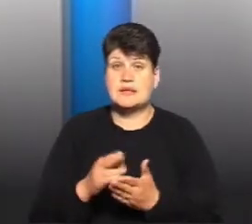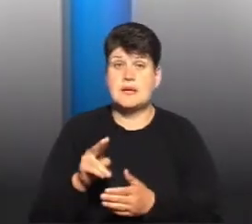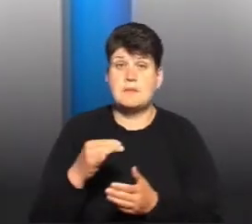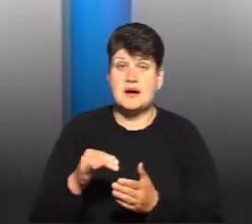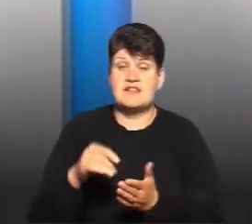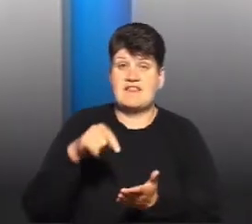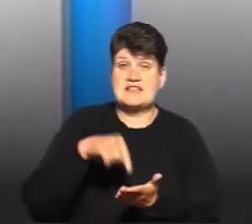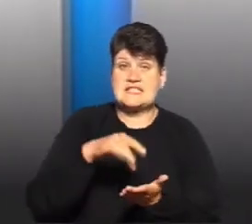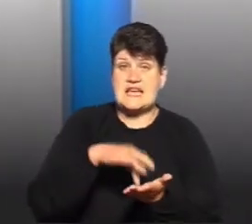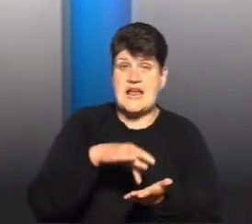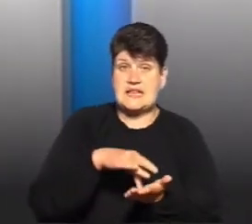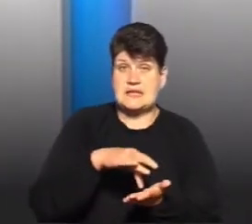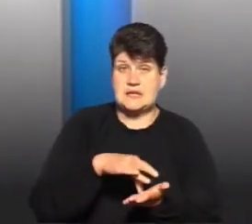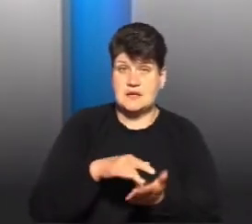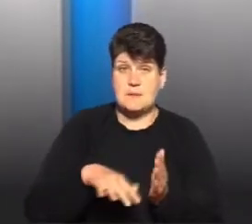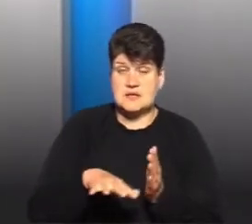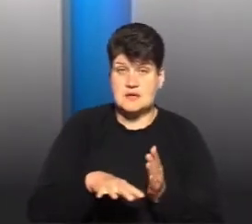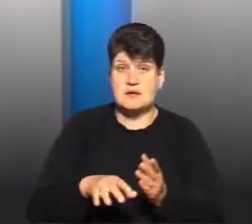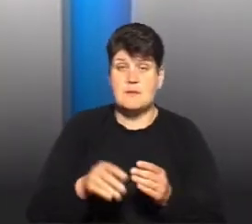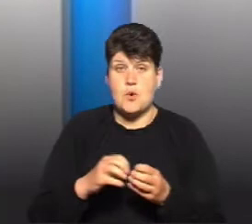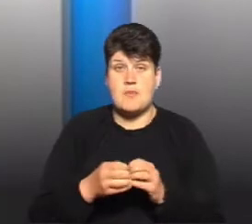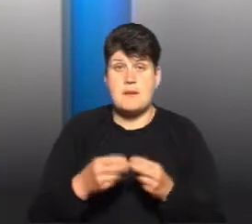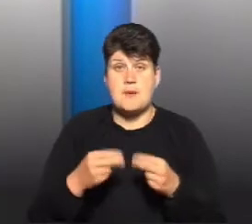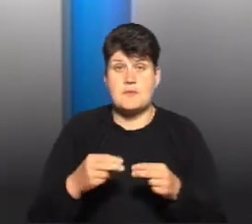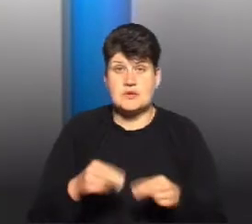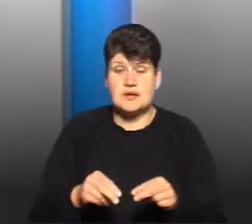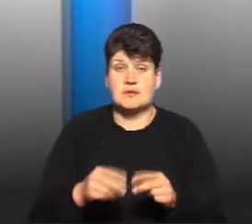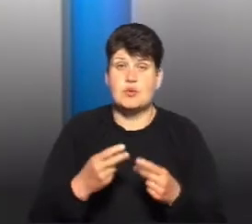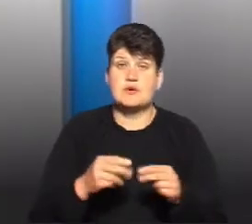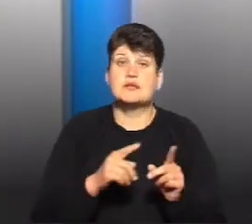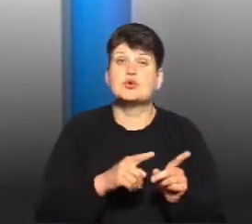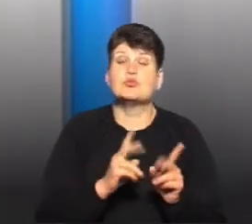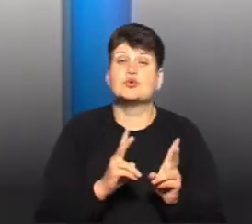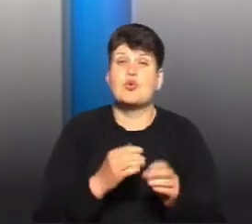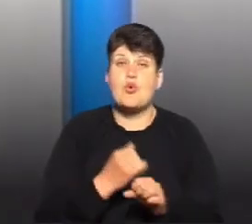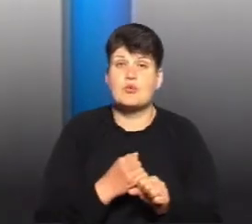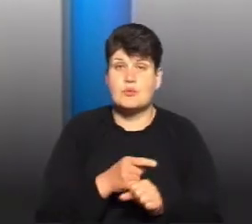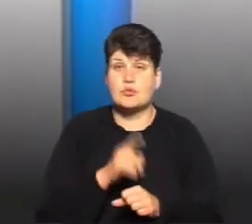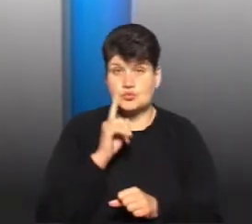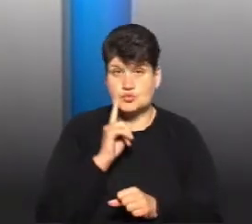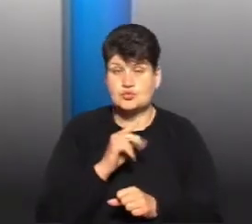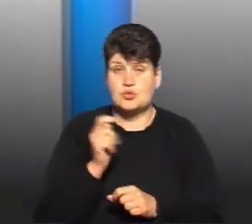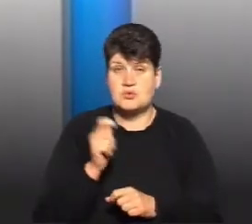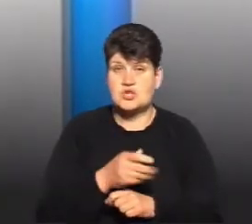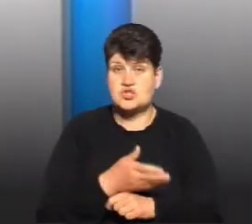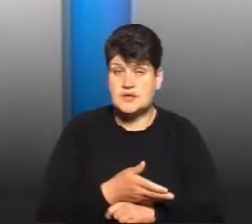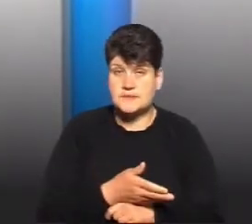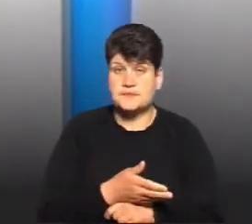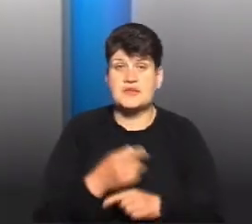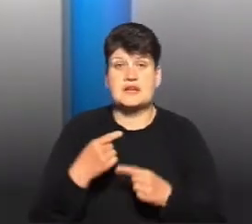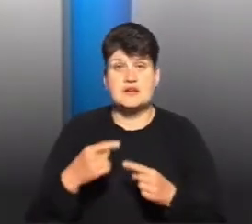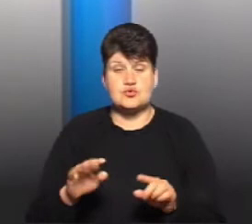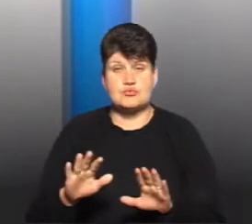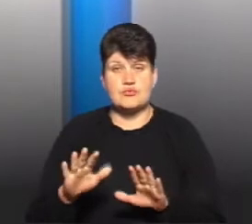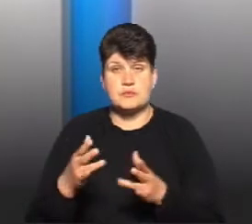тоді тут трошки проблемно є його продати, хіба продати тому фермеру, який обробляє, тому що йому буде зручно доїжджати. Все, так. В іншому випадку тоді треба,